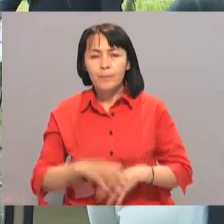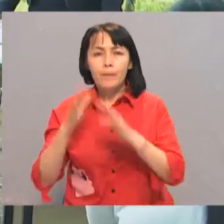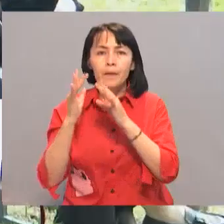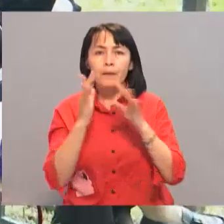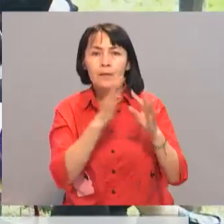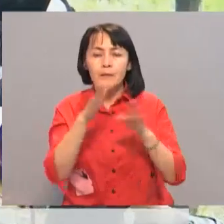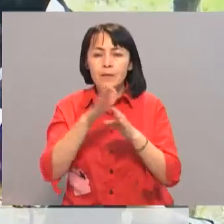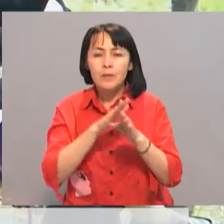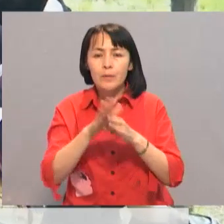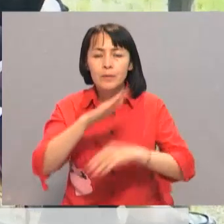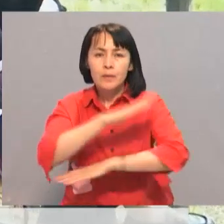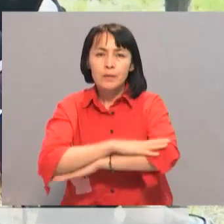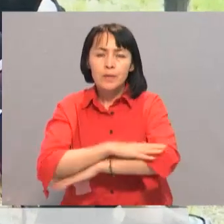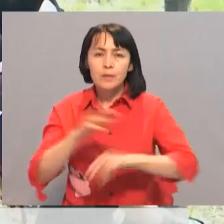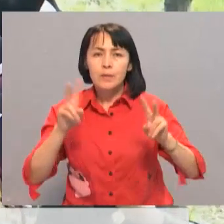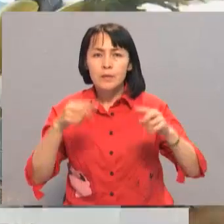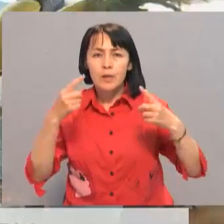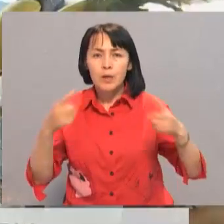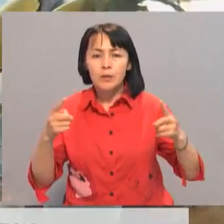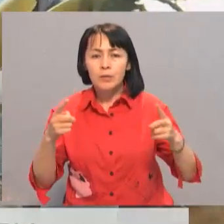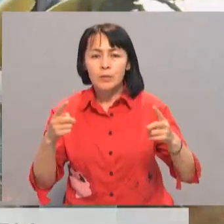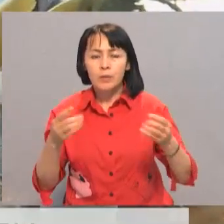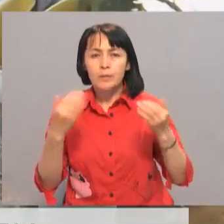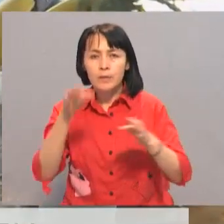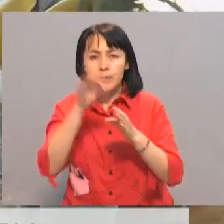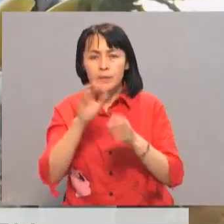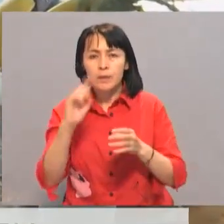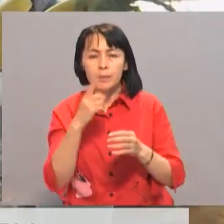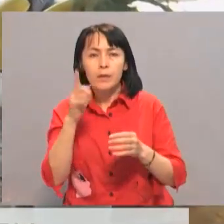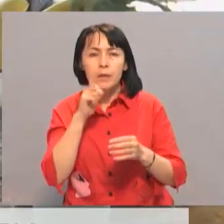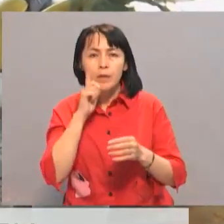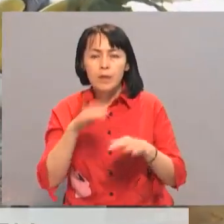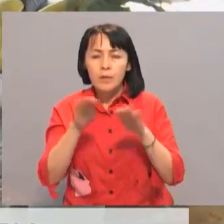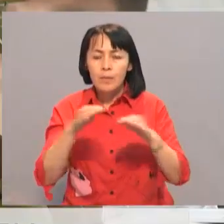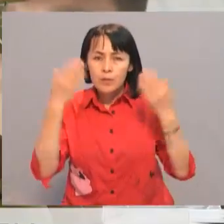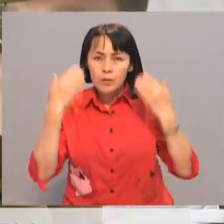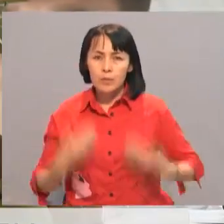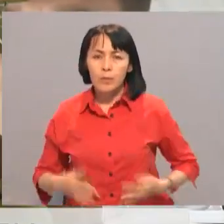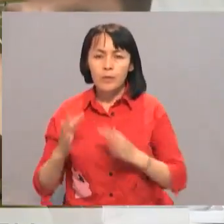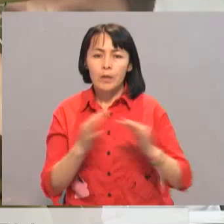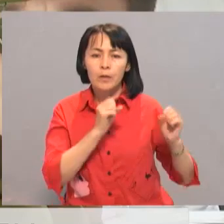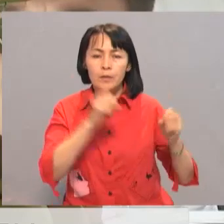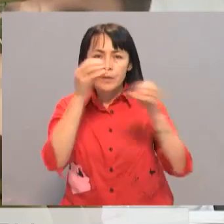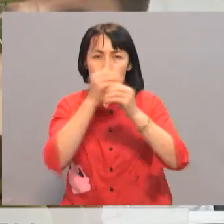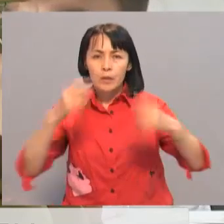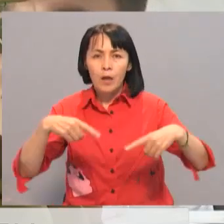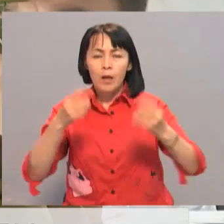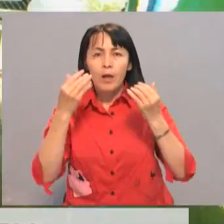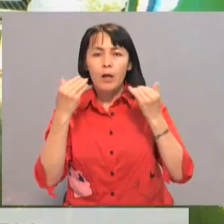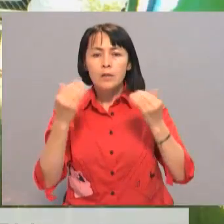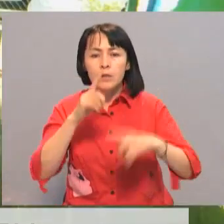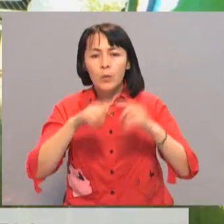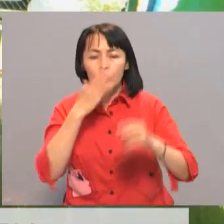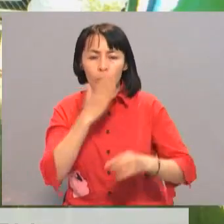Табиғат аясында өткен дәрістердің тақырыбы әртүрлі болғанымен мақсаты бір, жас буынның бойына экологиялық мәдениетті қалыптастыра отырып,